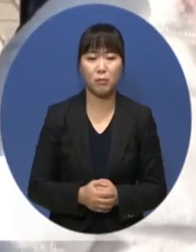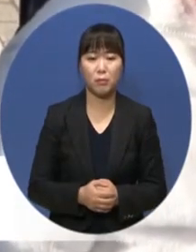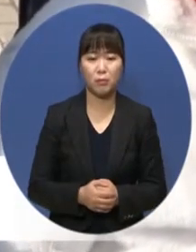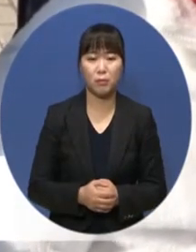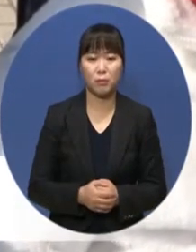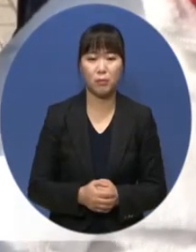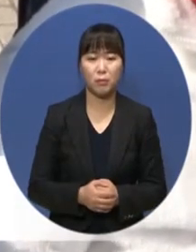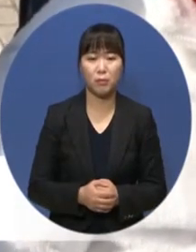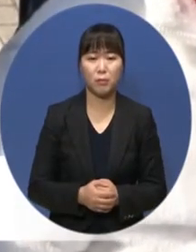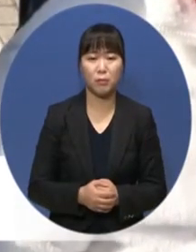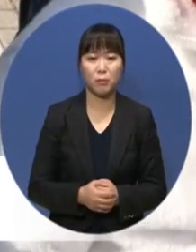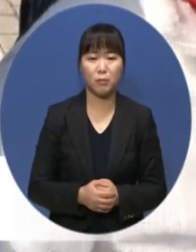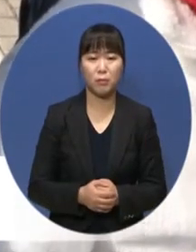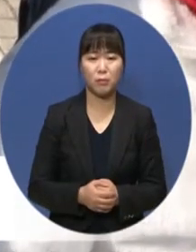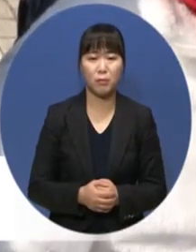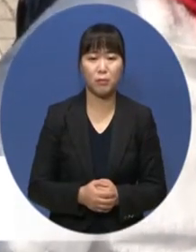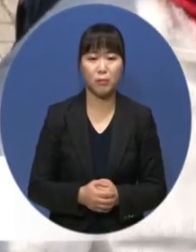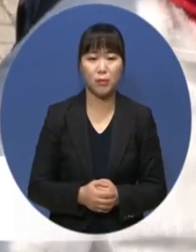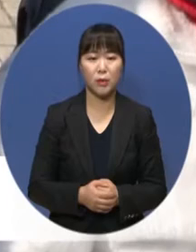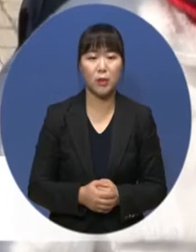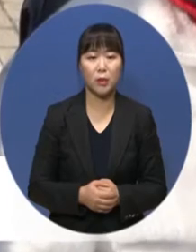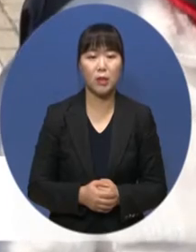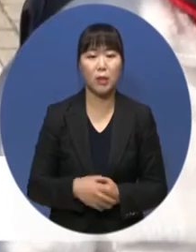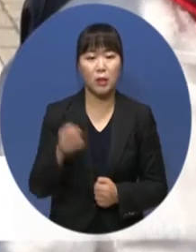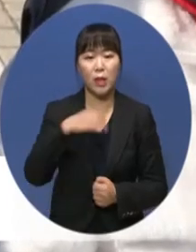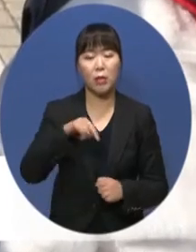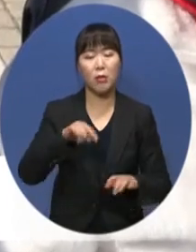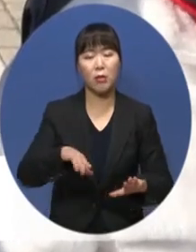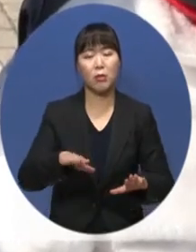말되는 것 같습니다. 정말 여기서